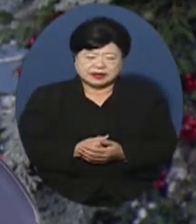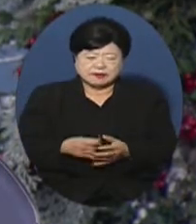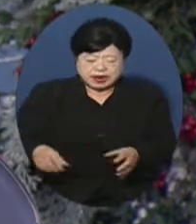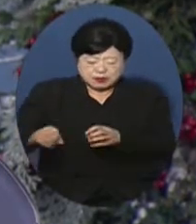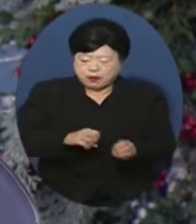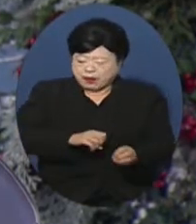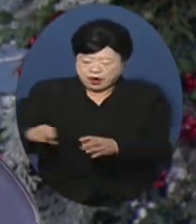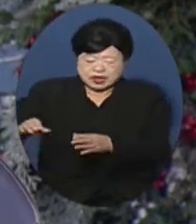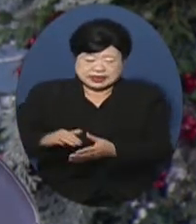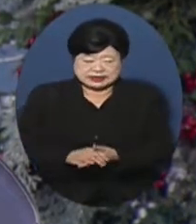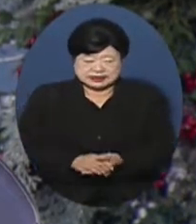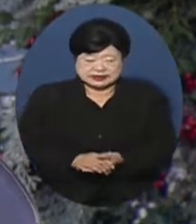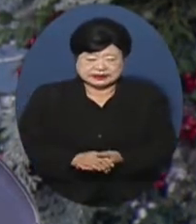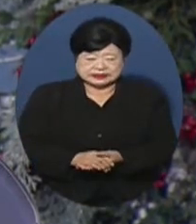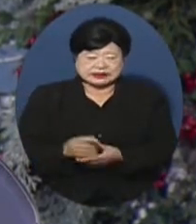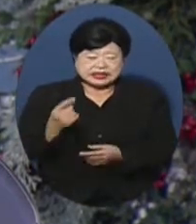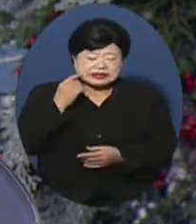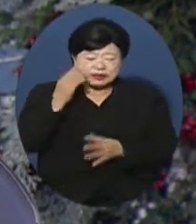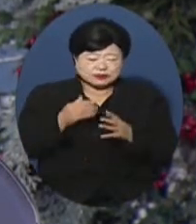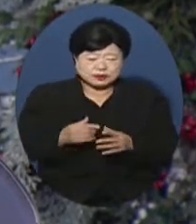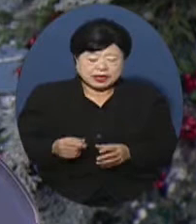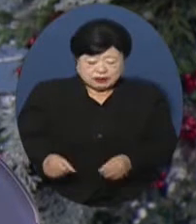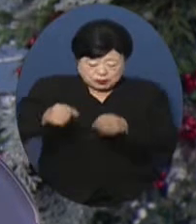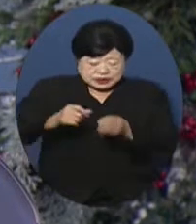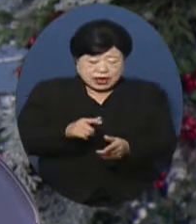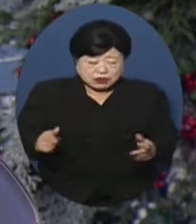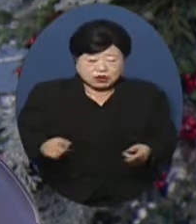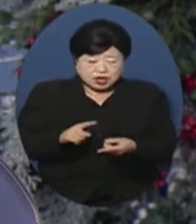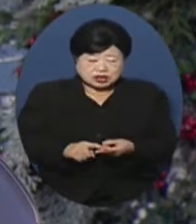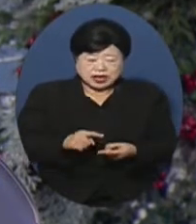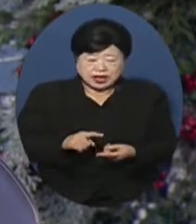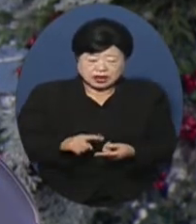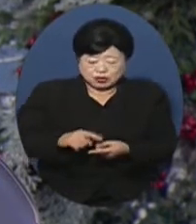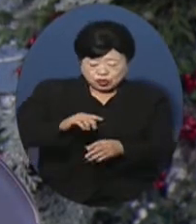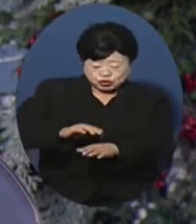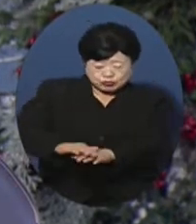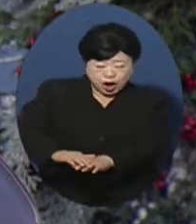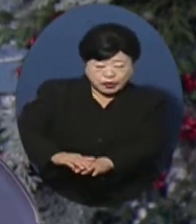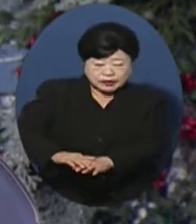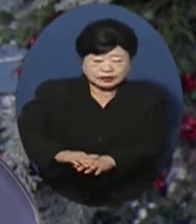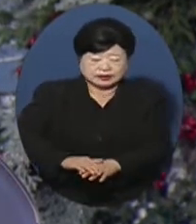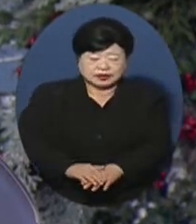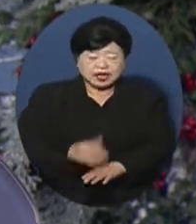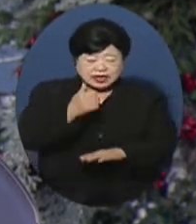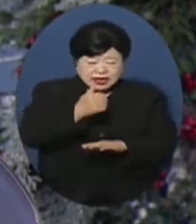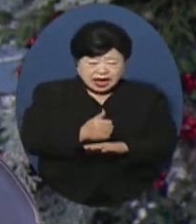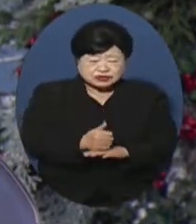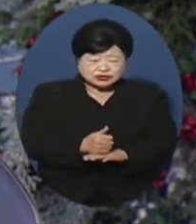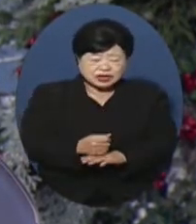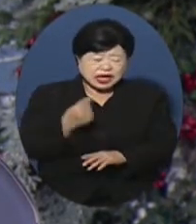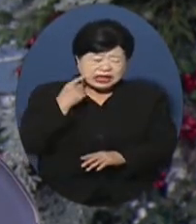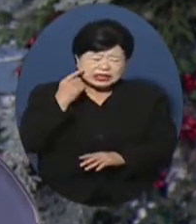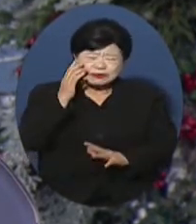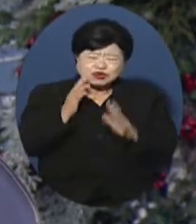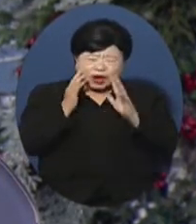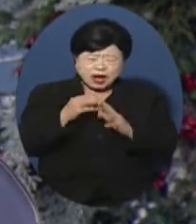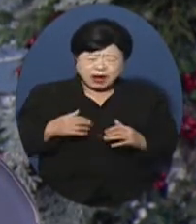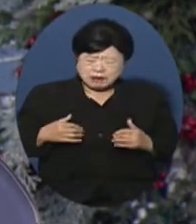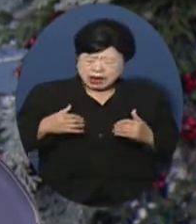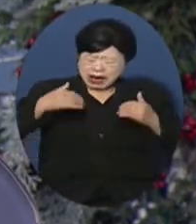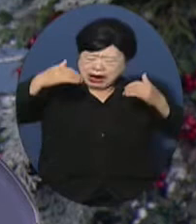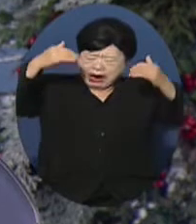잡초를 바로 허벅지 않고 차라서 내버려 두면 나중에는 너무 커졌어요